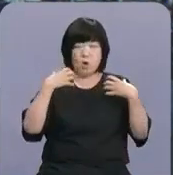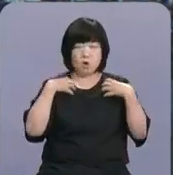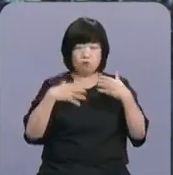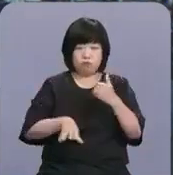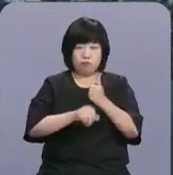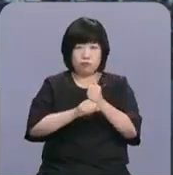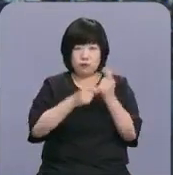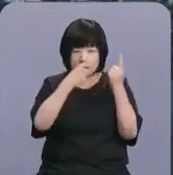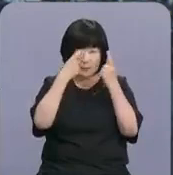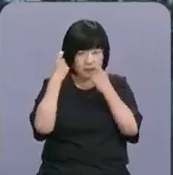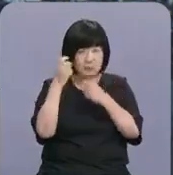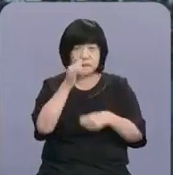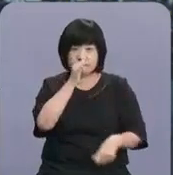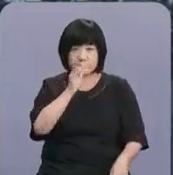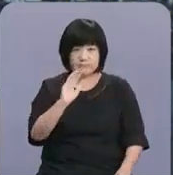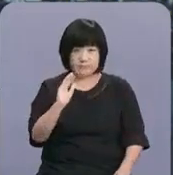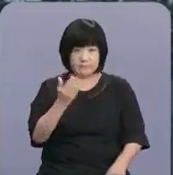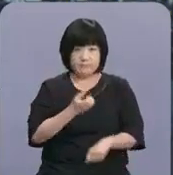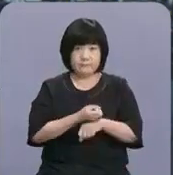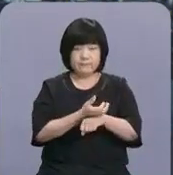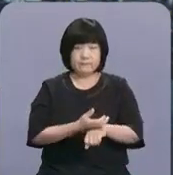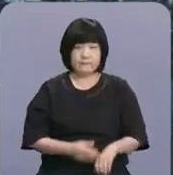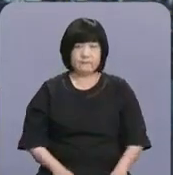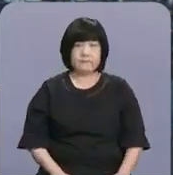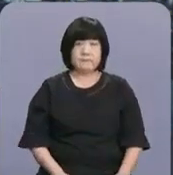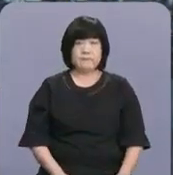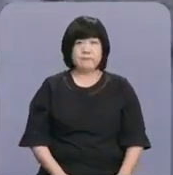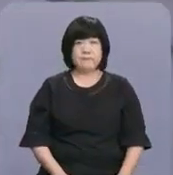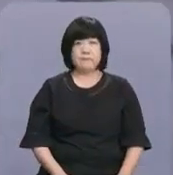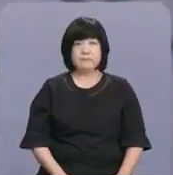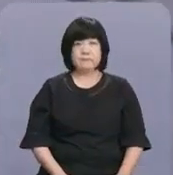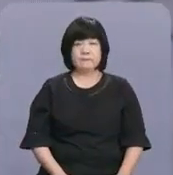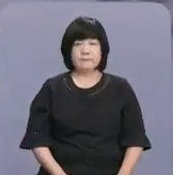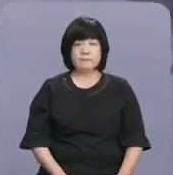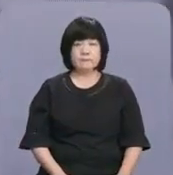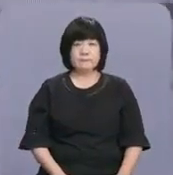행사가 열렸습니다. 보도에 김영록 기자입니다.